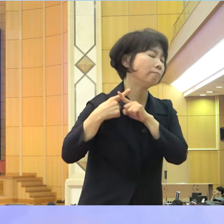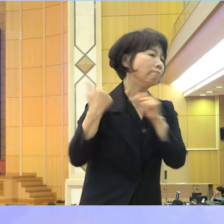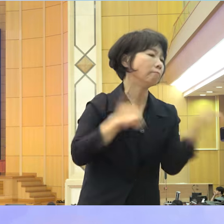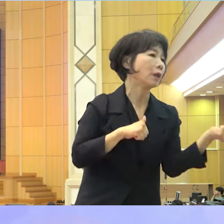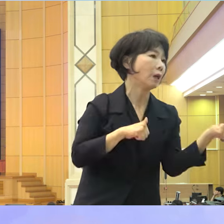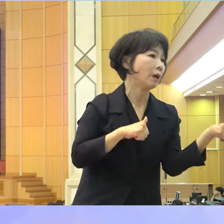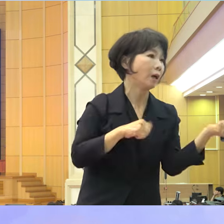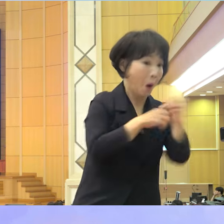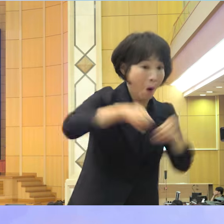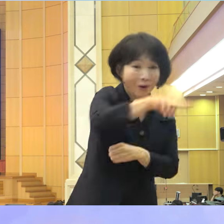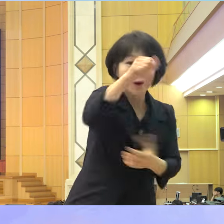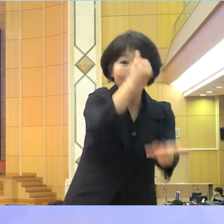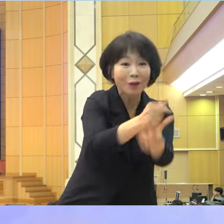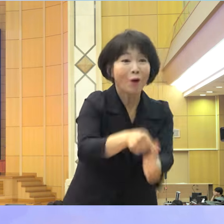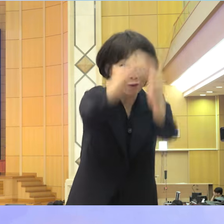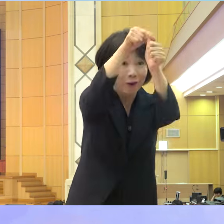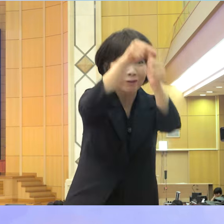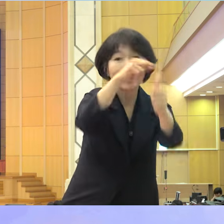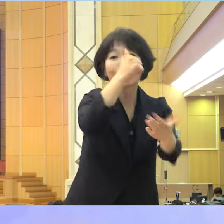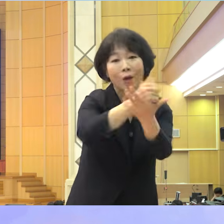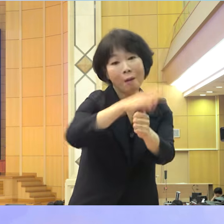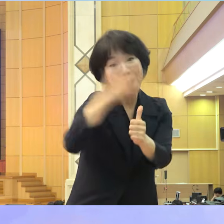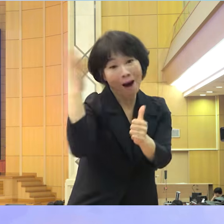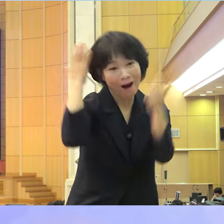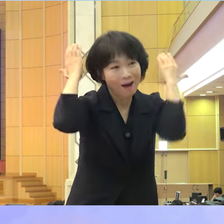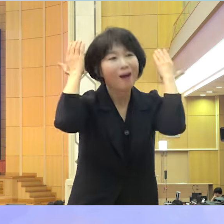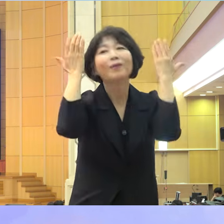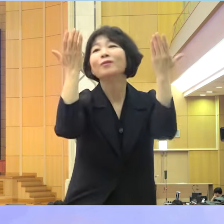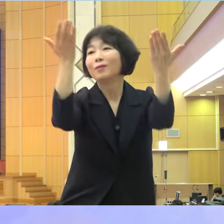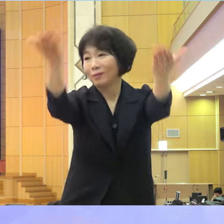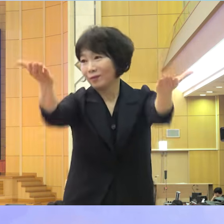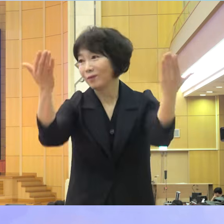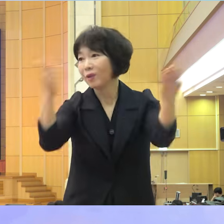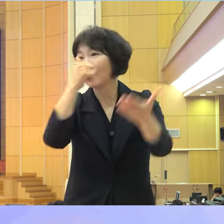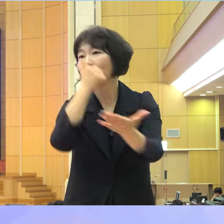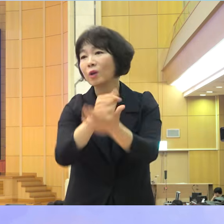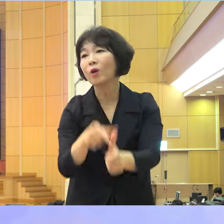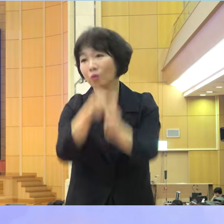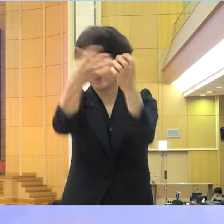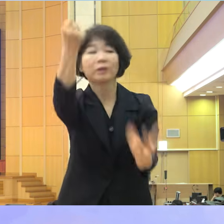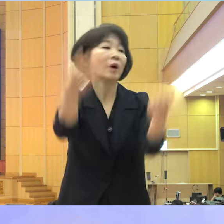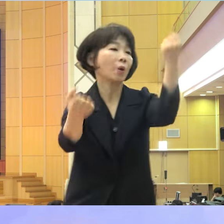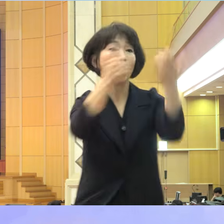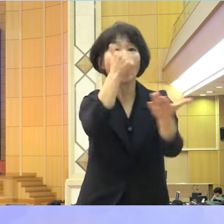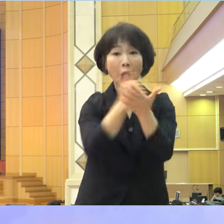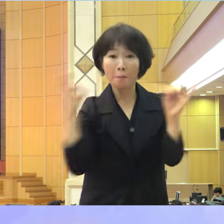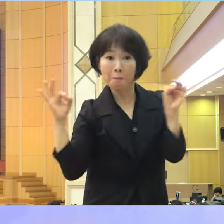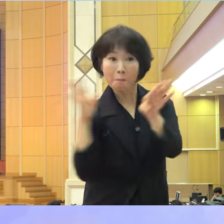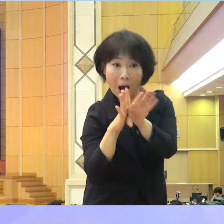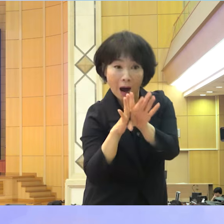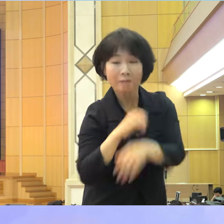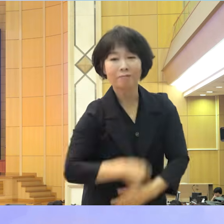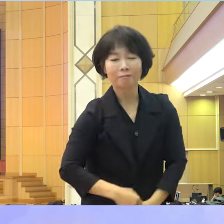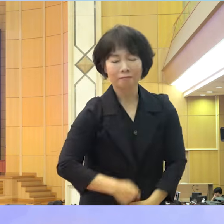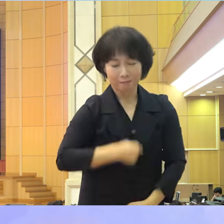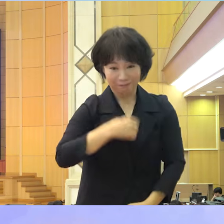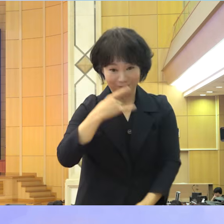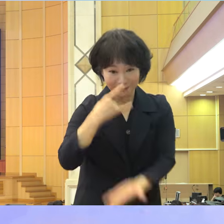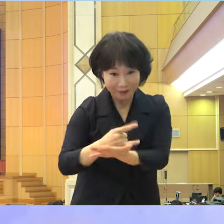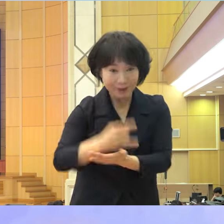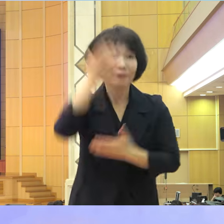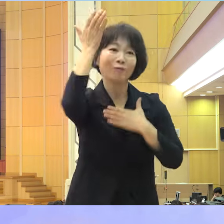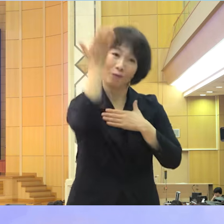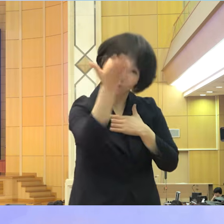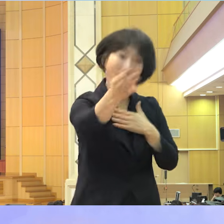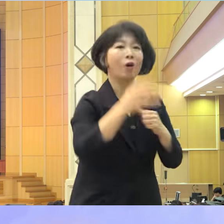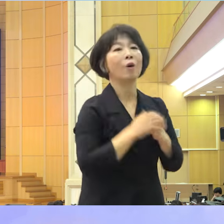사람으로 건짐받게 하시고, 다시 말하면 구원받게 하시고, 죄인이 의인되게 하시고 해서 저주